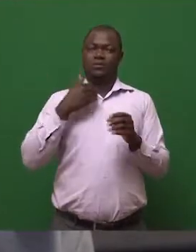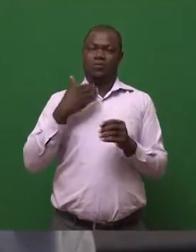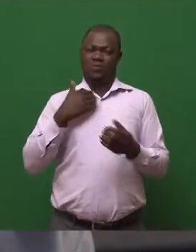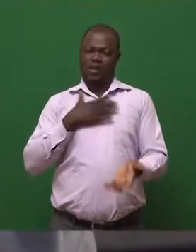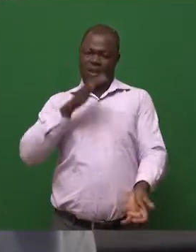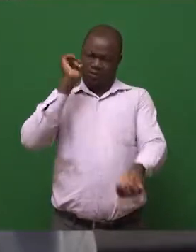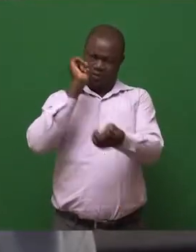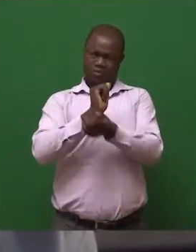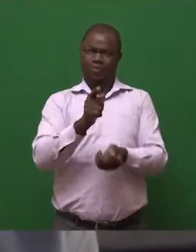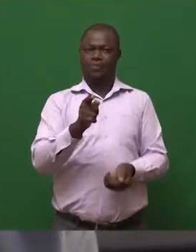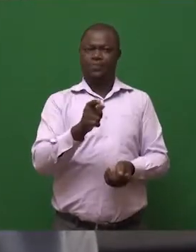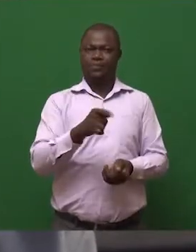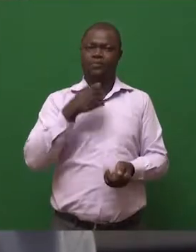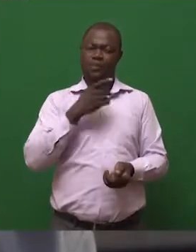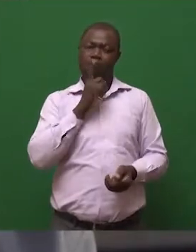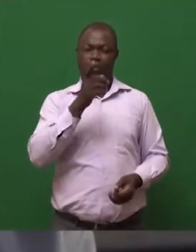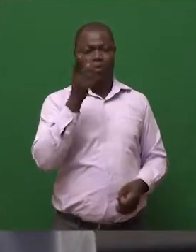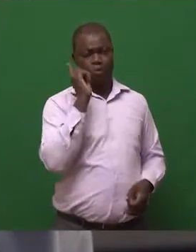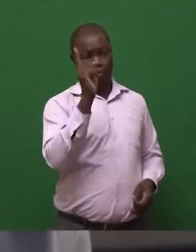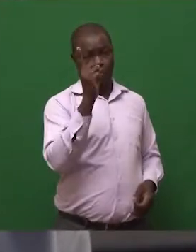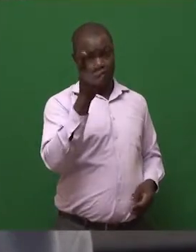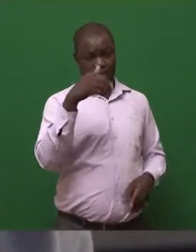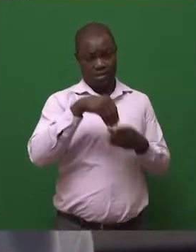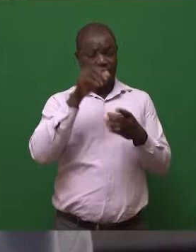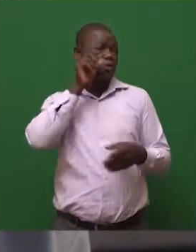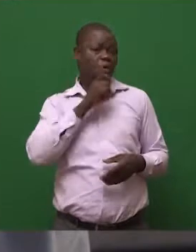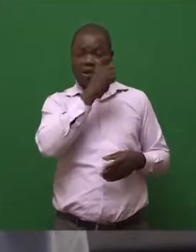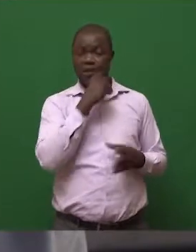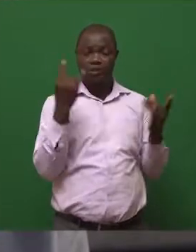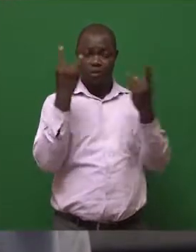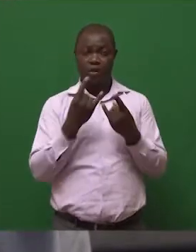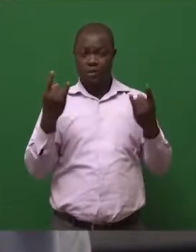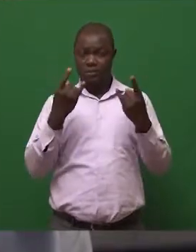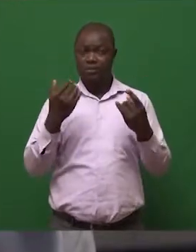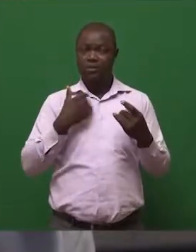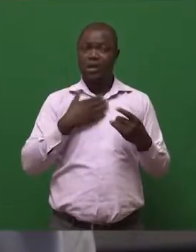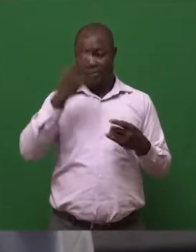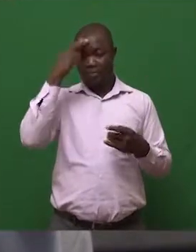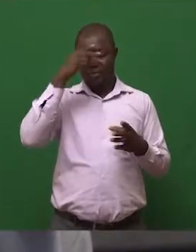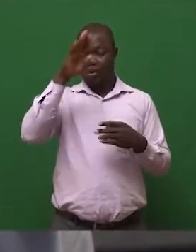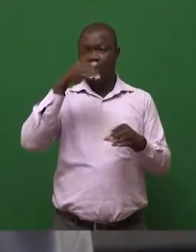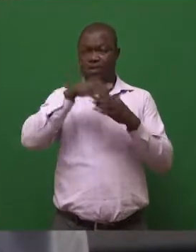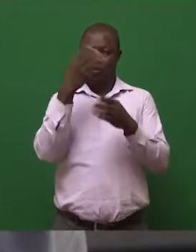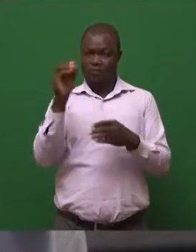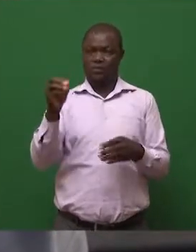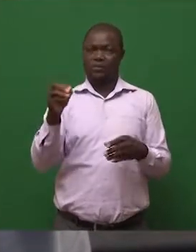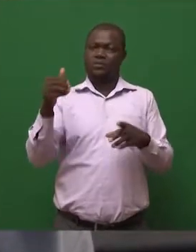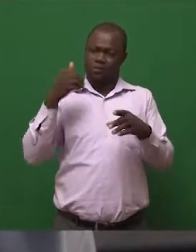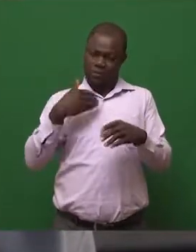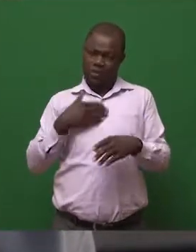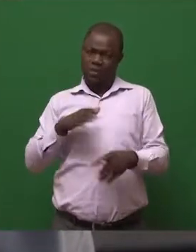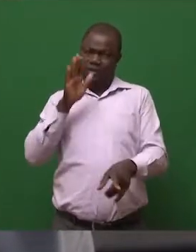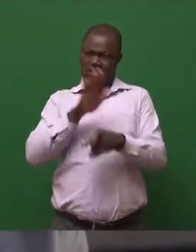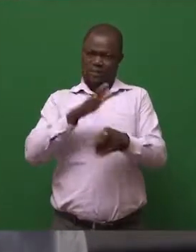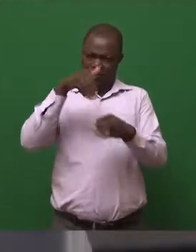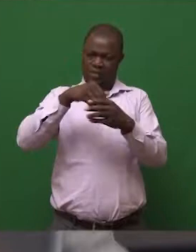ndodonzo redu iroro. Saka yambiro yatiri kupa takatarisana nene rwendo runo kuti tichabuda mapurisa muma office nesuo